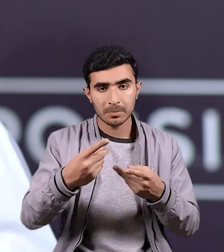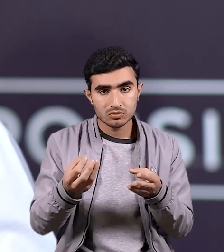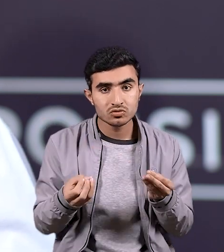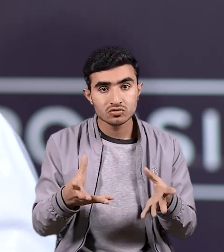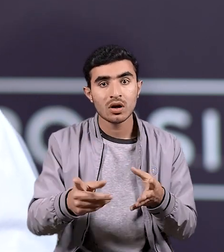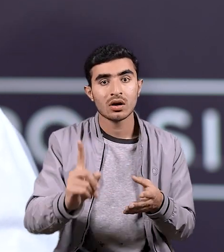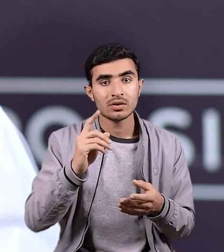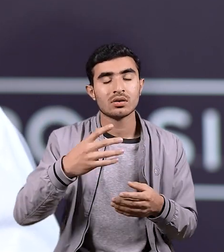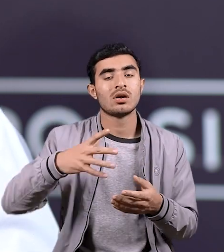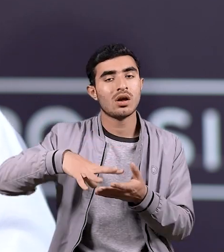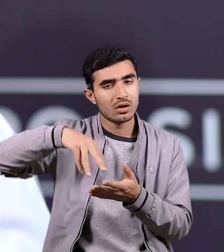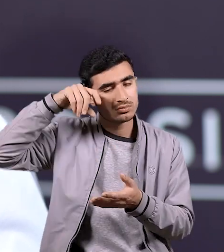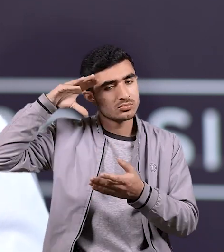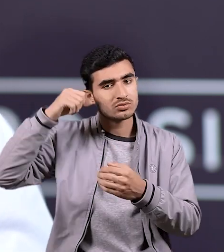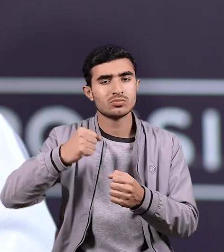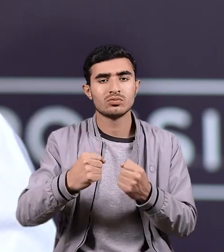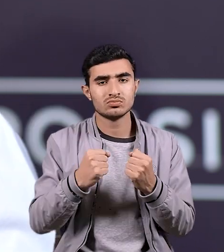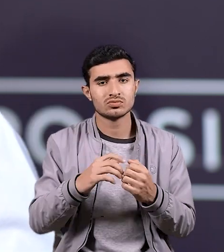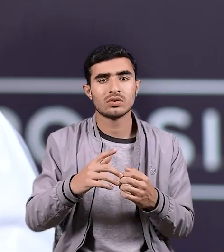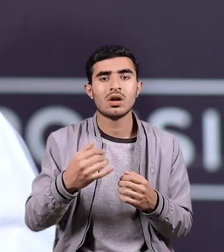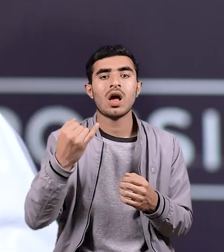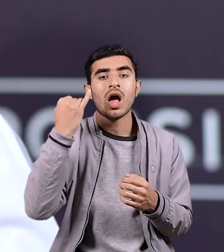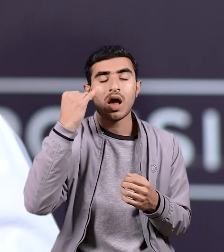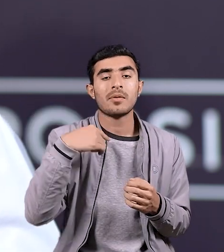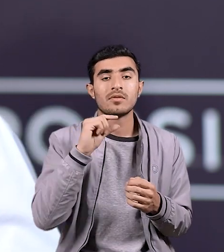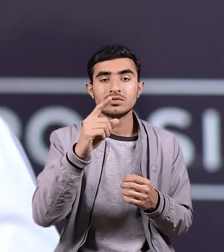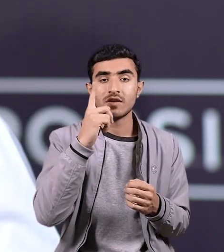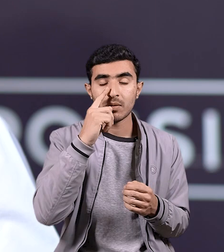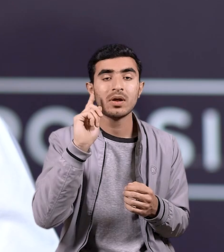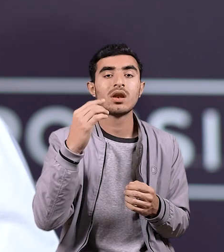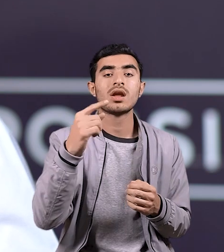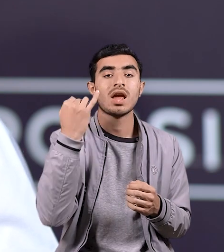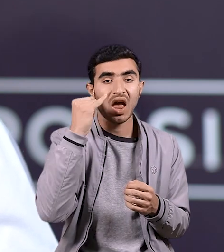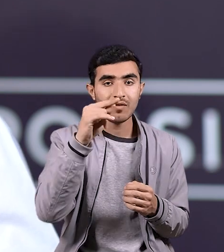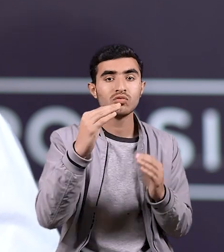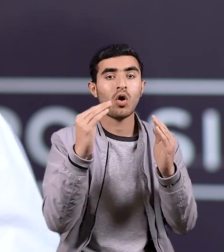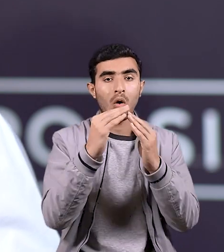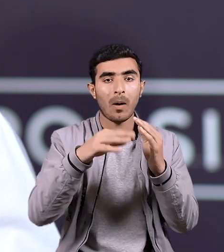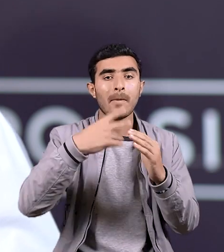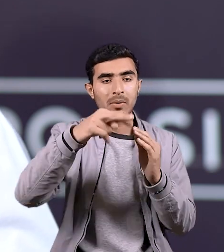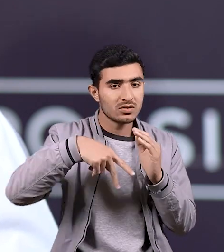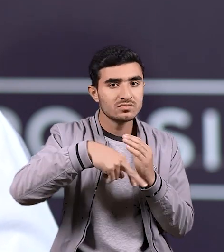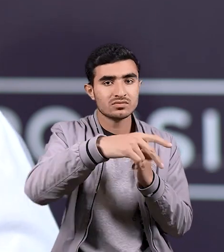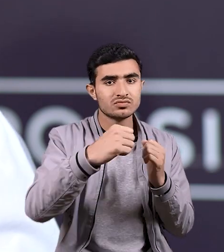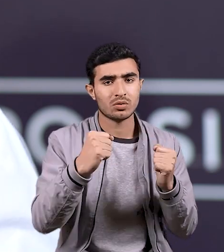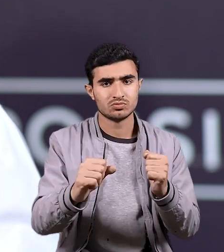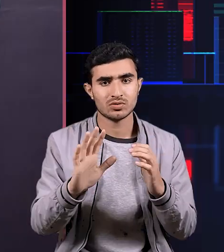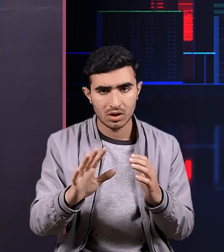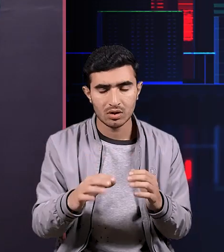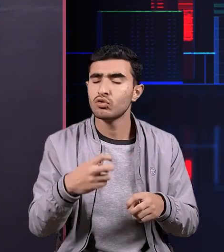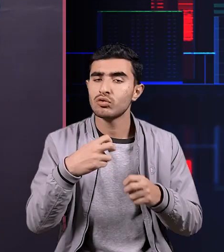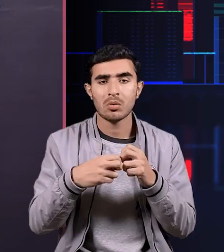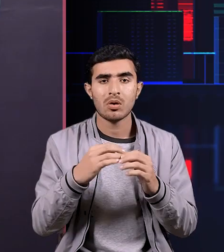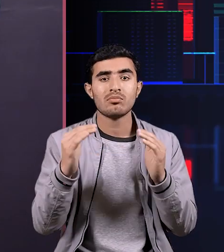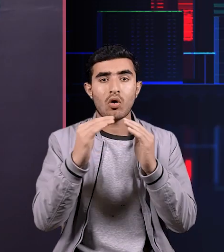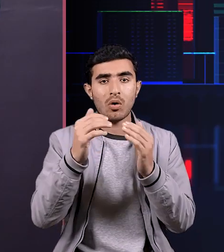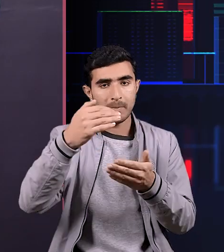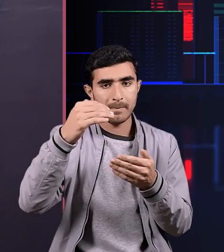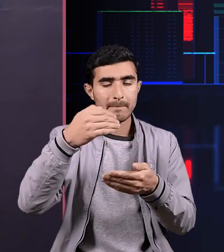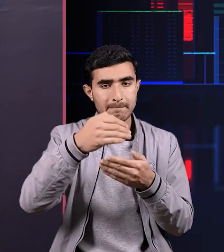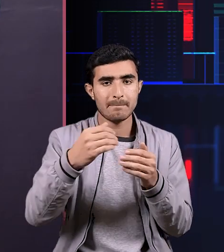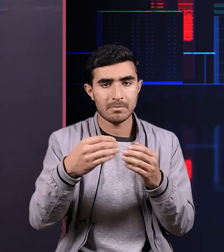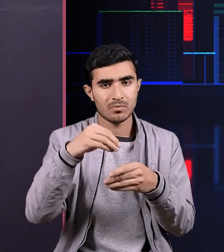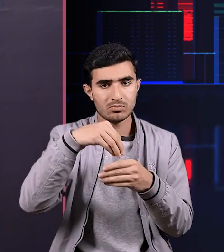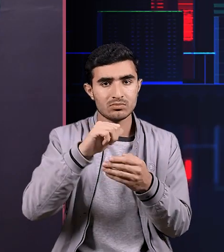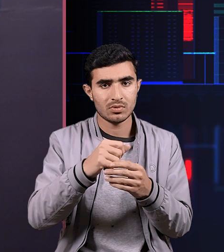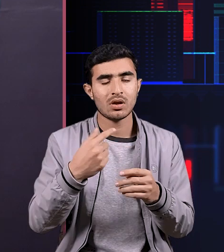خواتین جو انٹرپرینورز ہیں ان دونوں کو میں ریکمنڈ کروں گا کہ اگر آپ کے لیے گھر سے نکلنا مشکل ہے، چیلنج ہے کسی بھی وجہ سے، تو اپنے چار دیواری میں